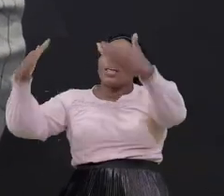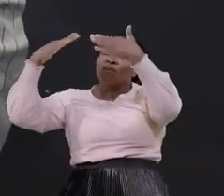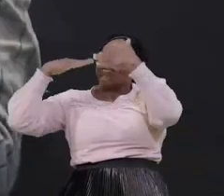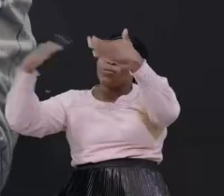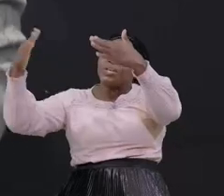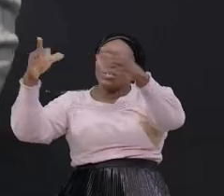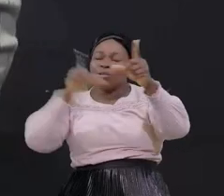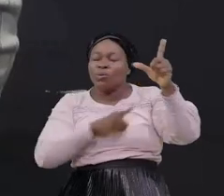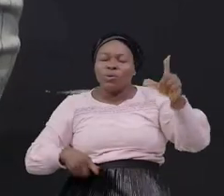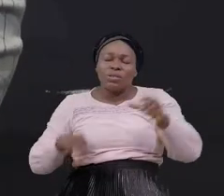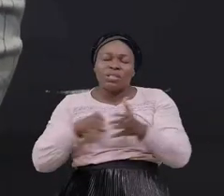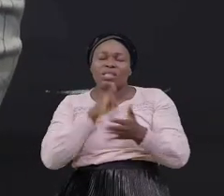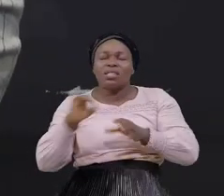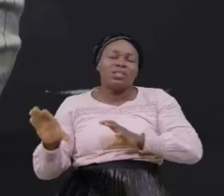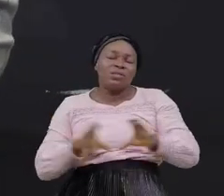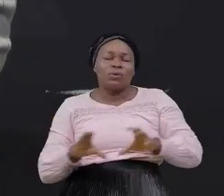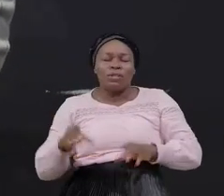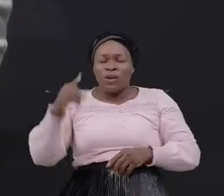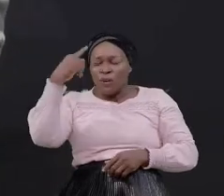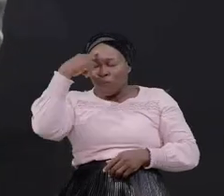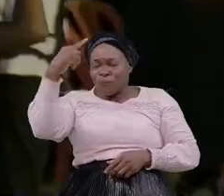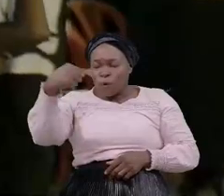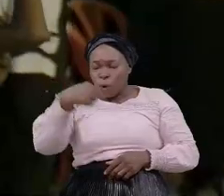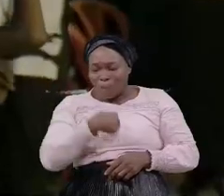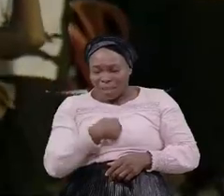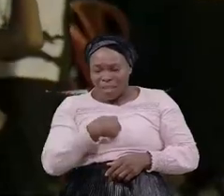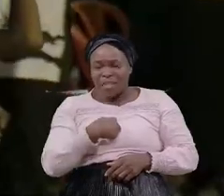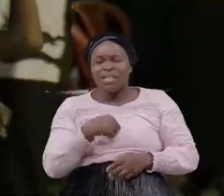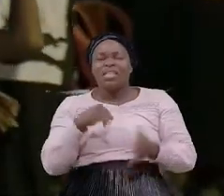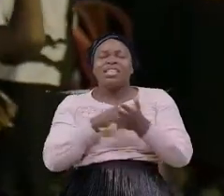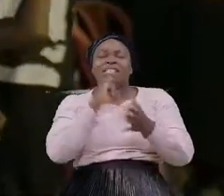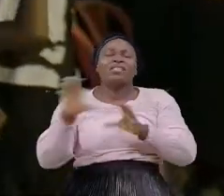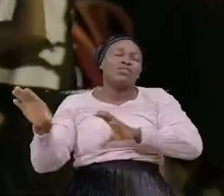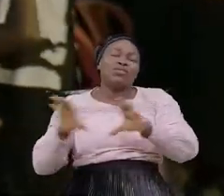fait pour moi, c'est fait